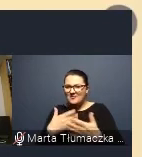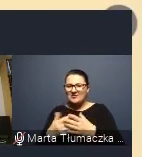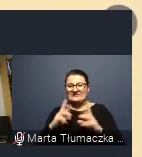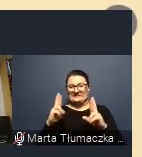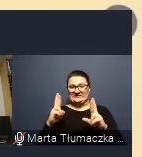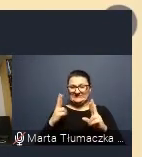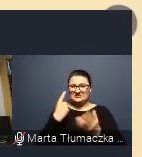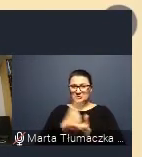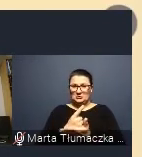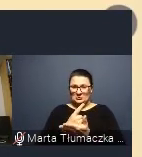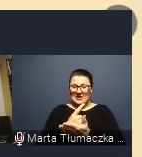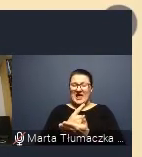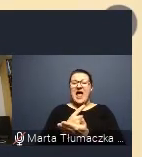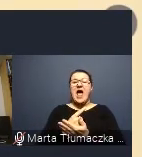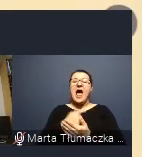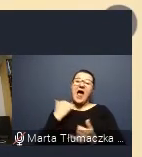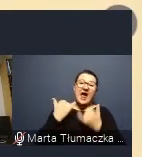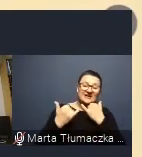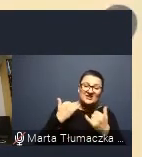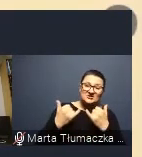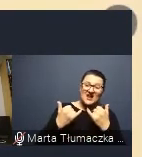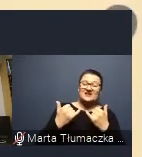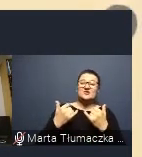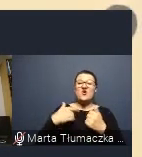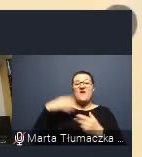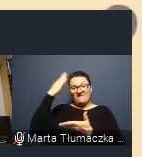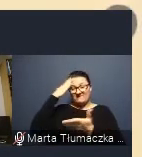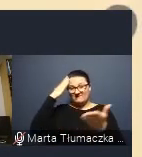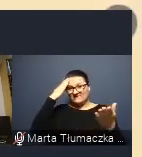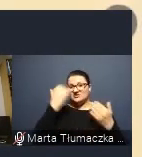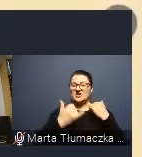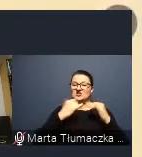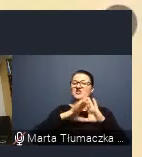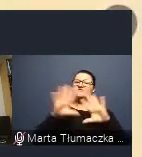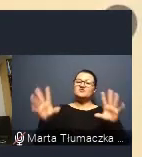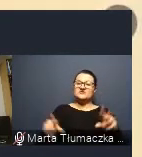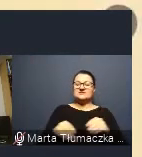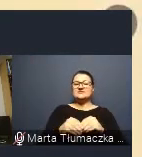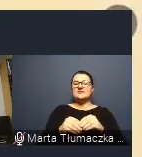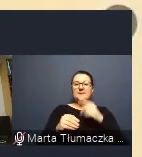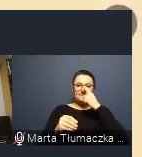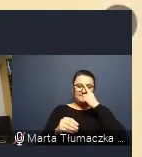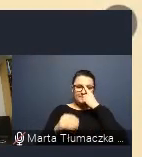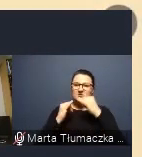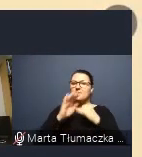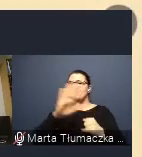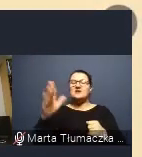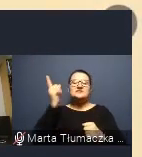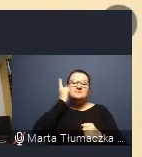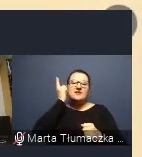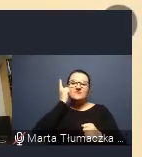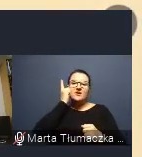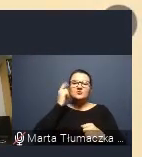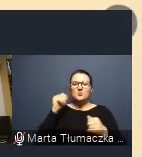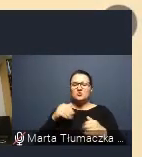gdyby, to nie wiem, czy mają Państwo świadomość, że jeżeli wszyscy jesteśmy, jeżeli mają Państwo smartfony, to można sobie w ten sposób